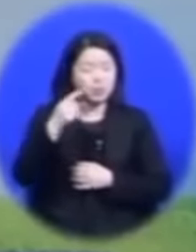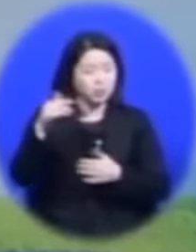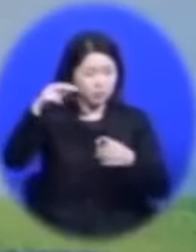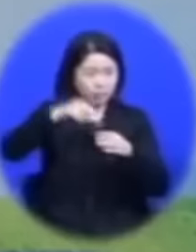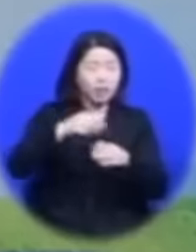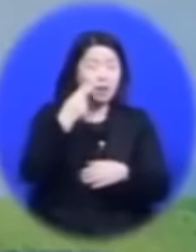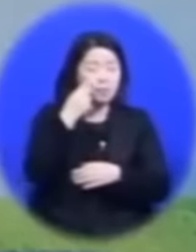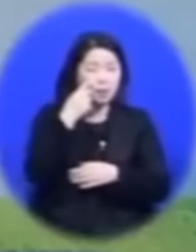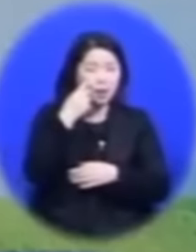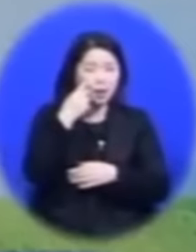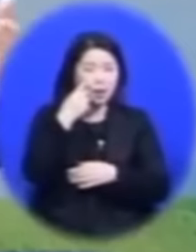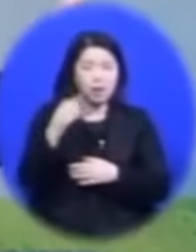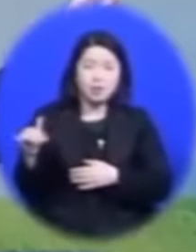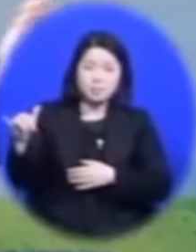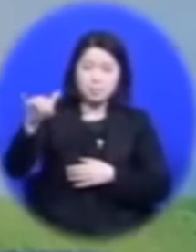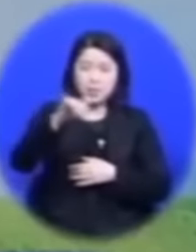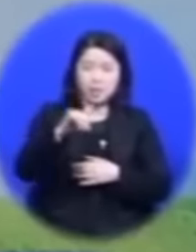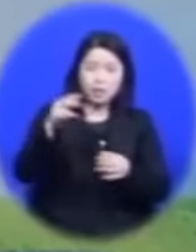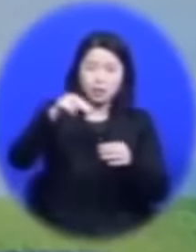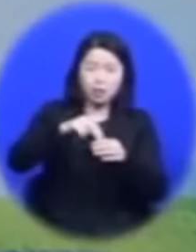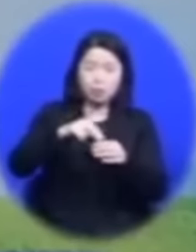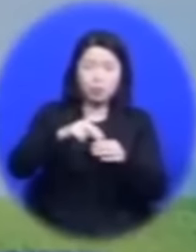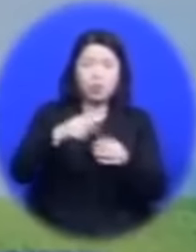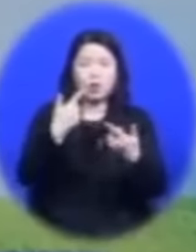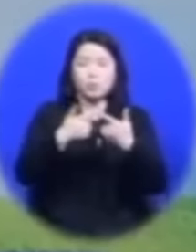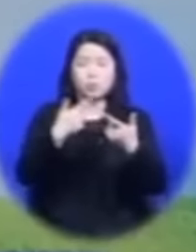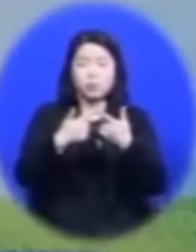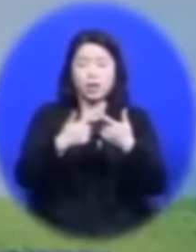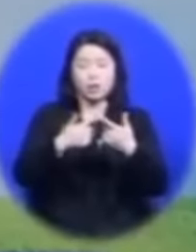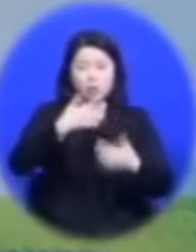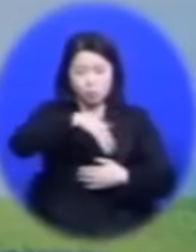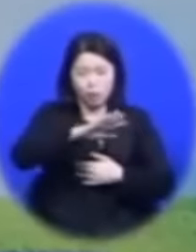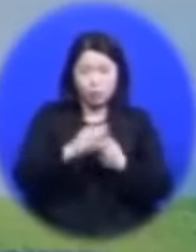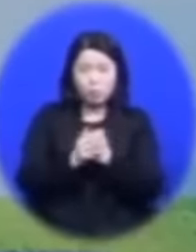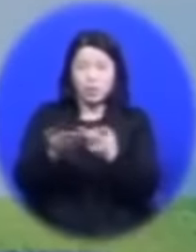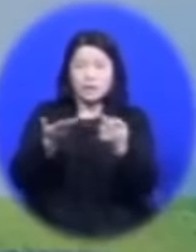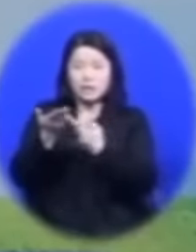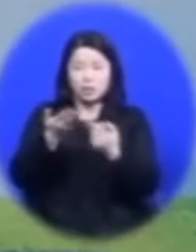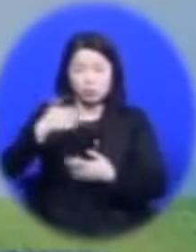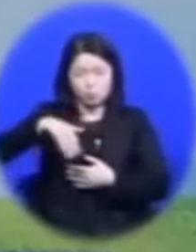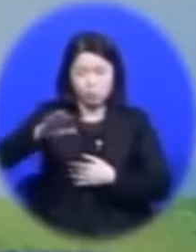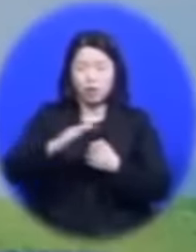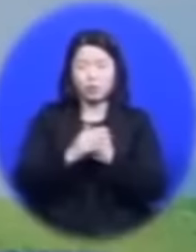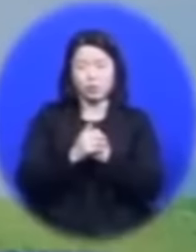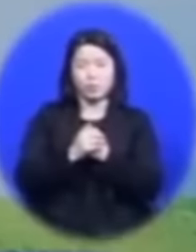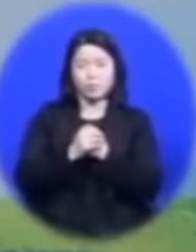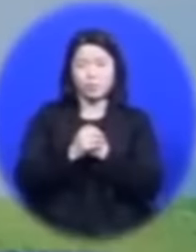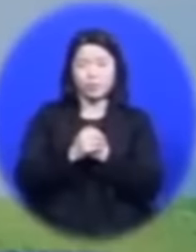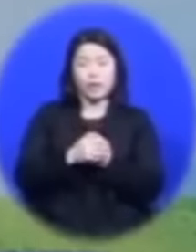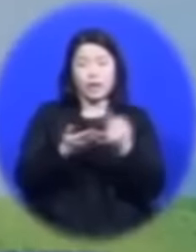그래가지고 비행기 타고 부산 해운대 백사장도 데려가고 제주도도 데려가고, 제주도